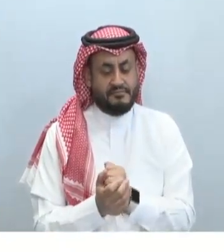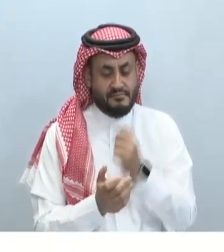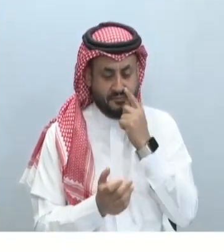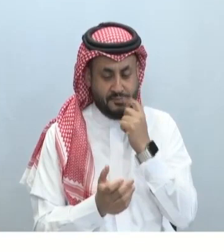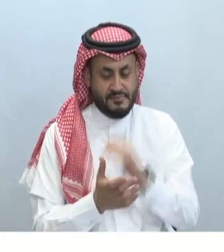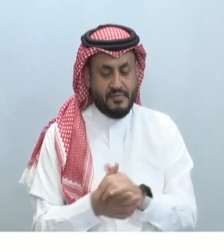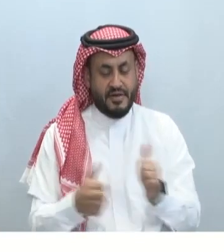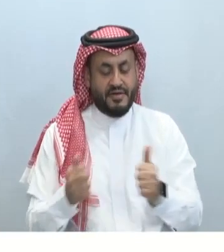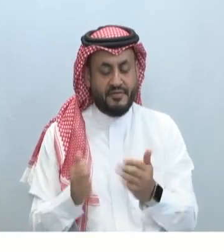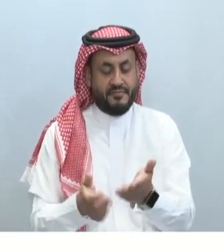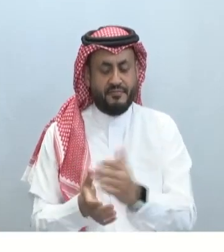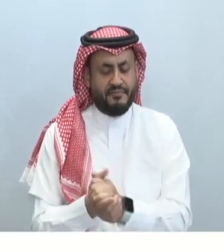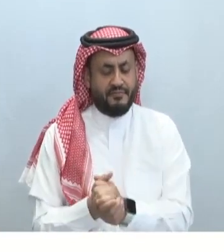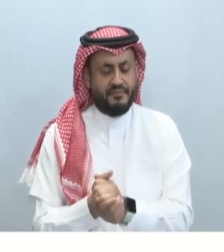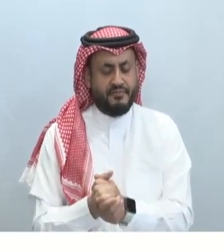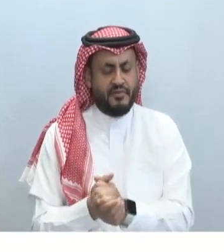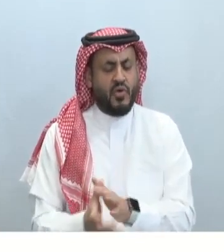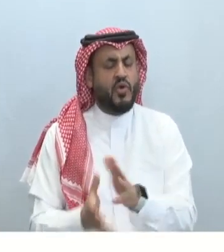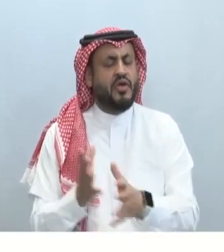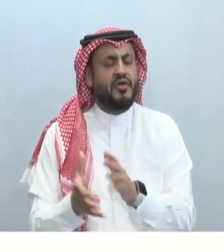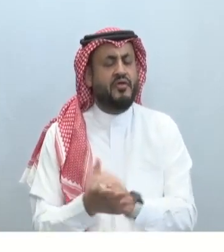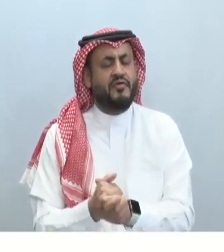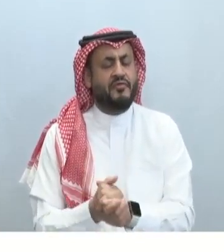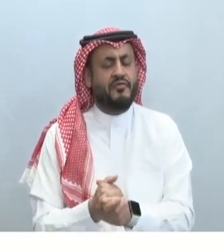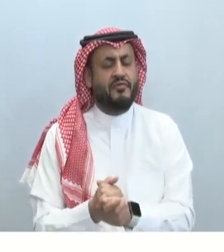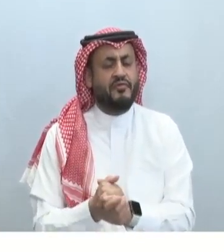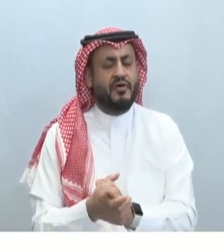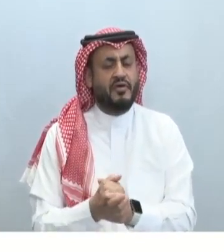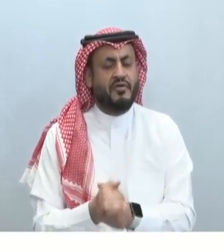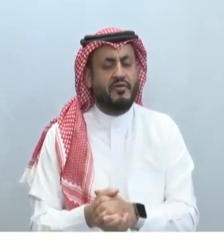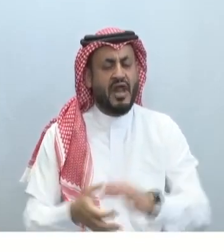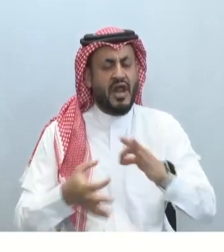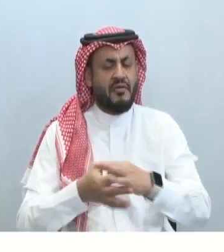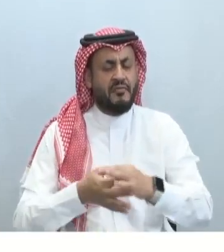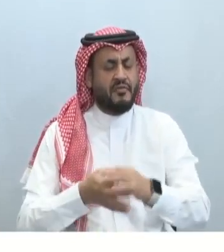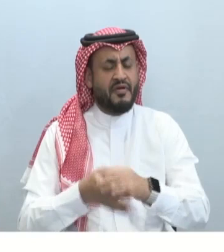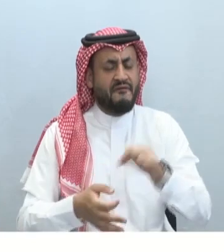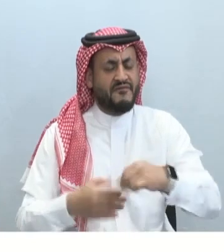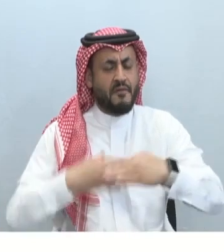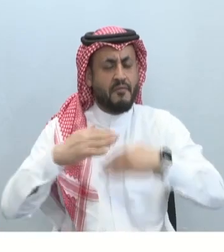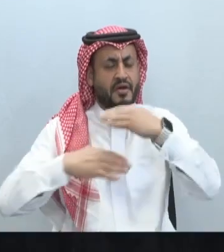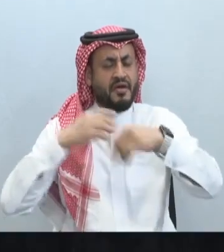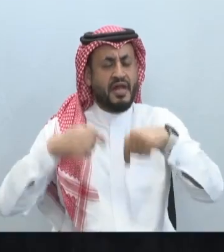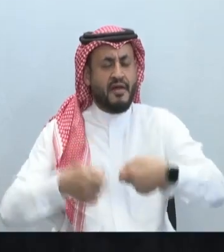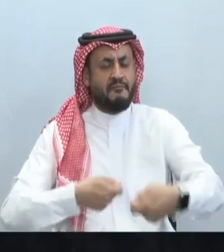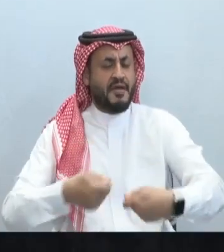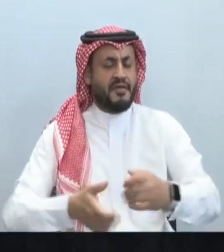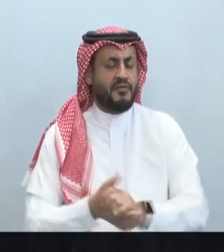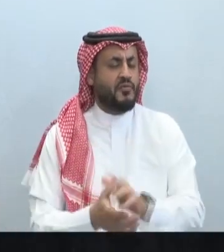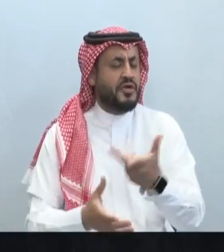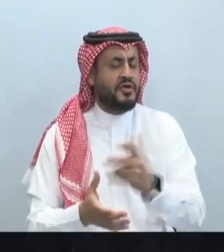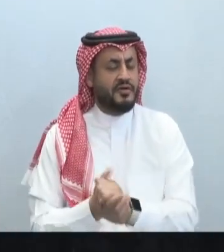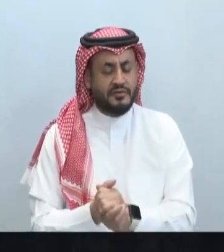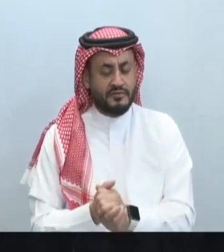في النشاط ما الصفه التي علق عليها حصول البركه في البيع ما الصفه ذكرناها